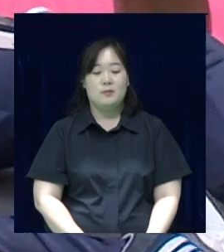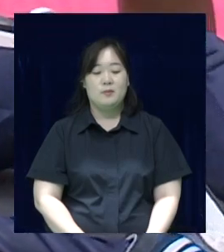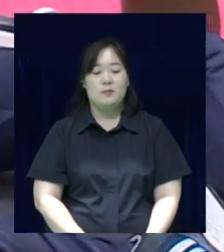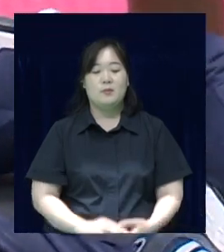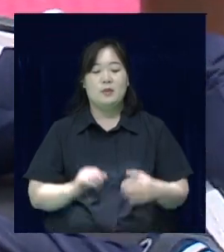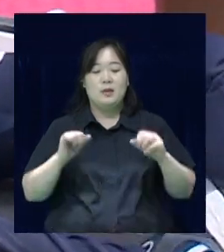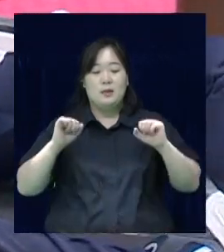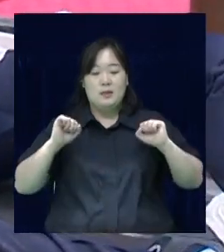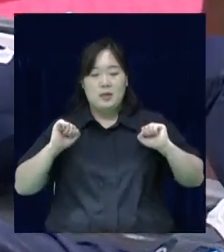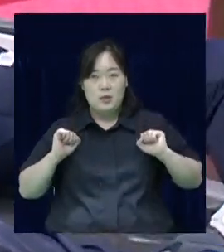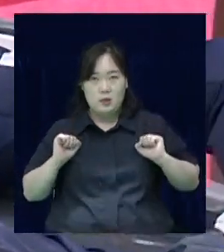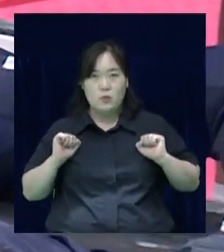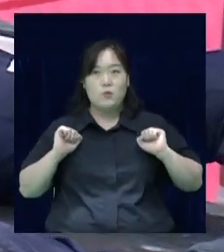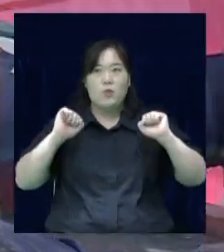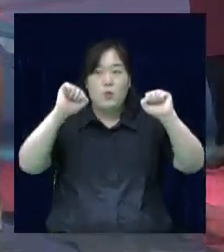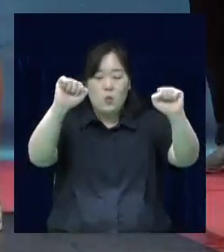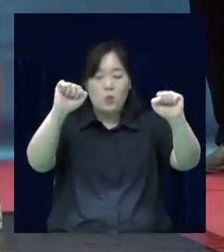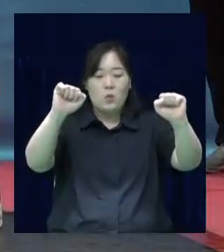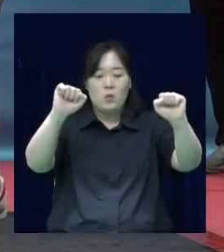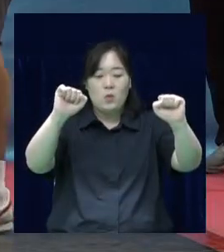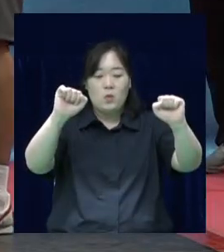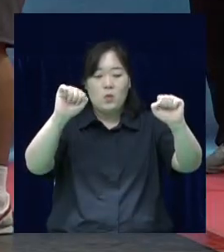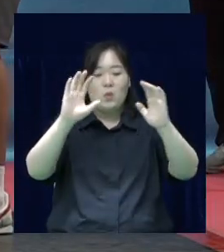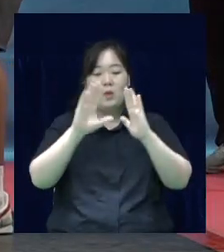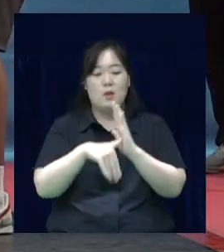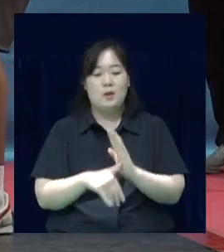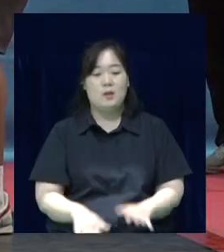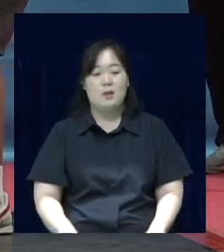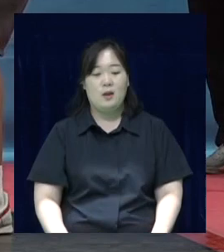내린 이후에 예. 네.